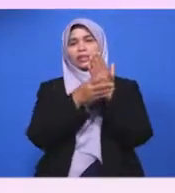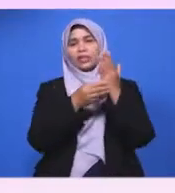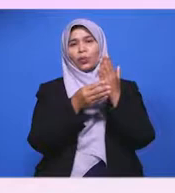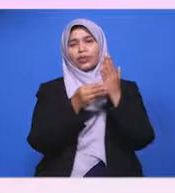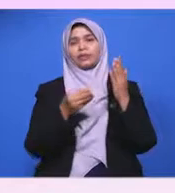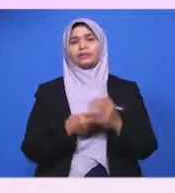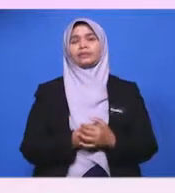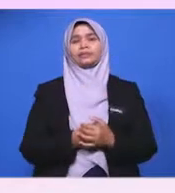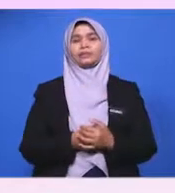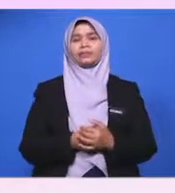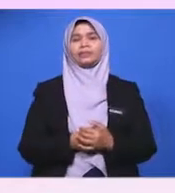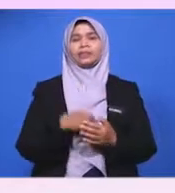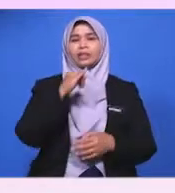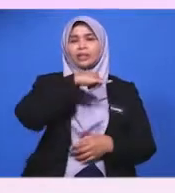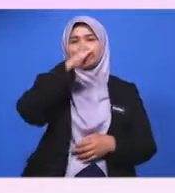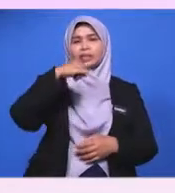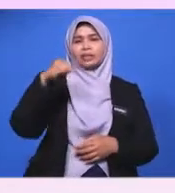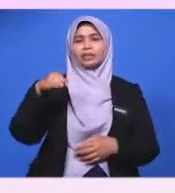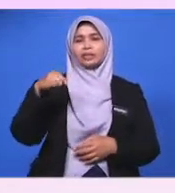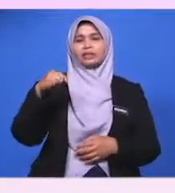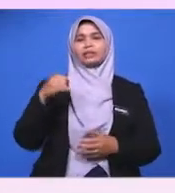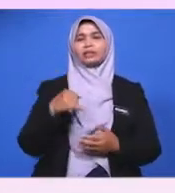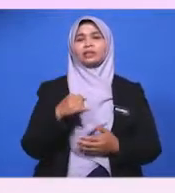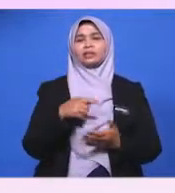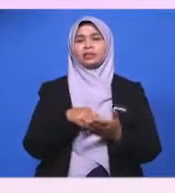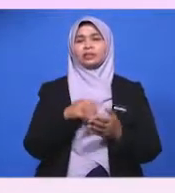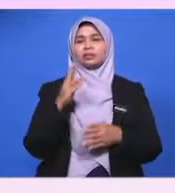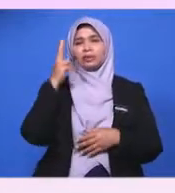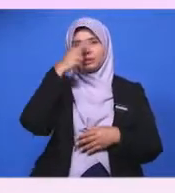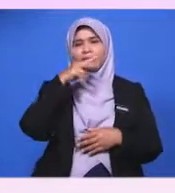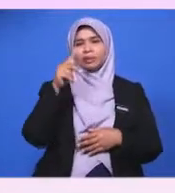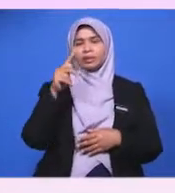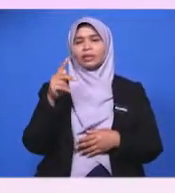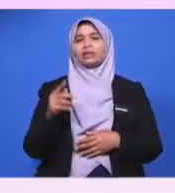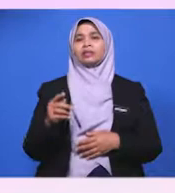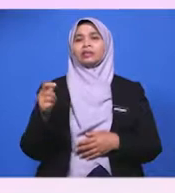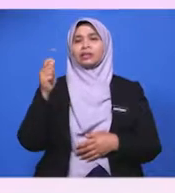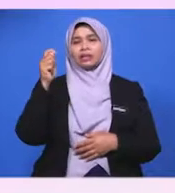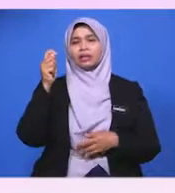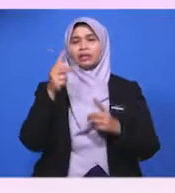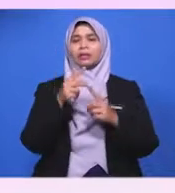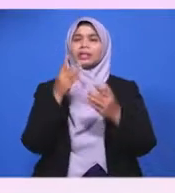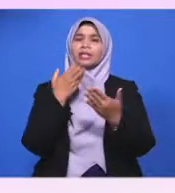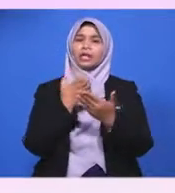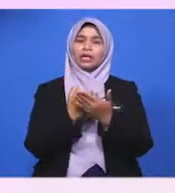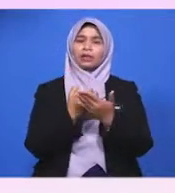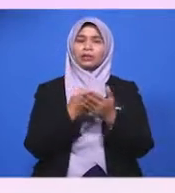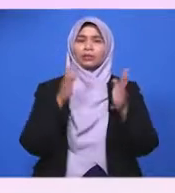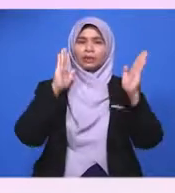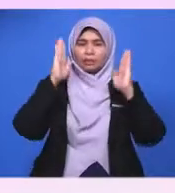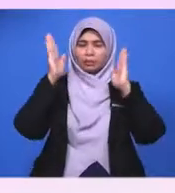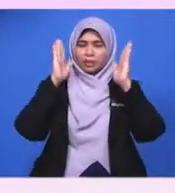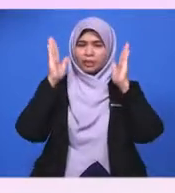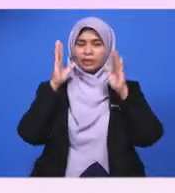Malaysia. Industri kelapa sawit merupakan tunggak kepada ekonomi Malaysia